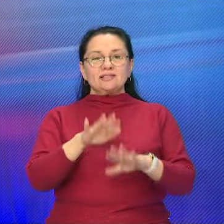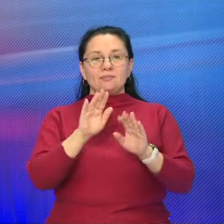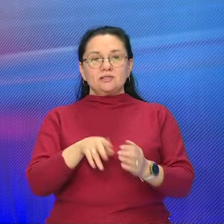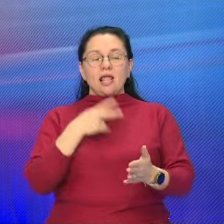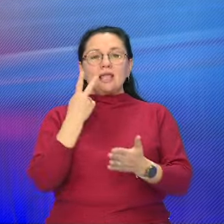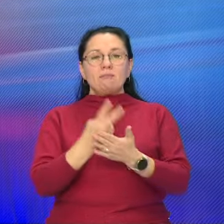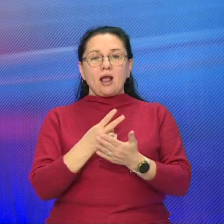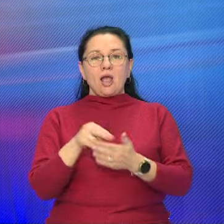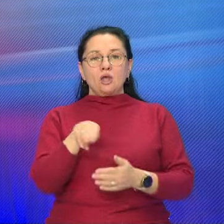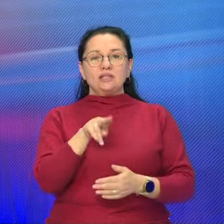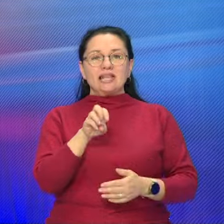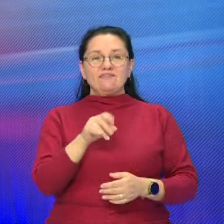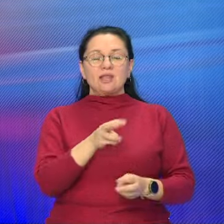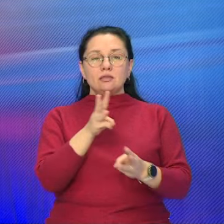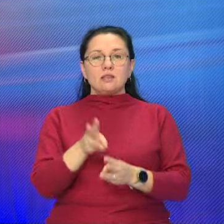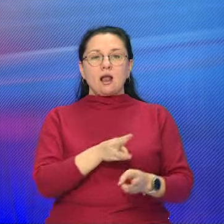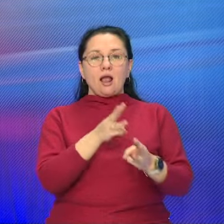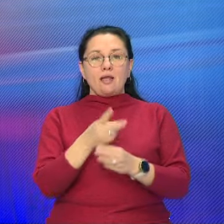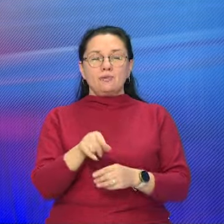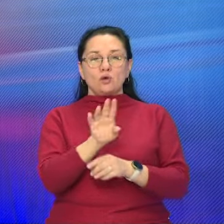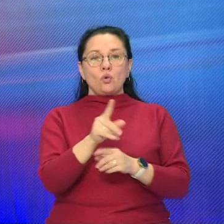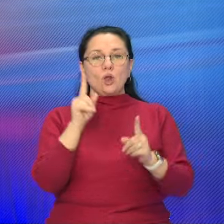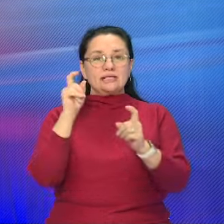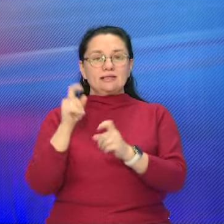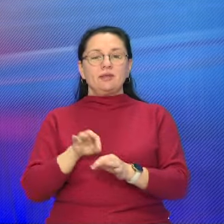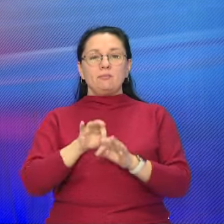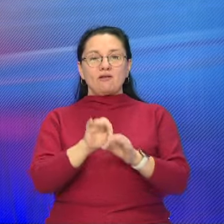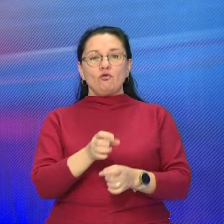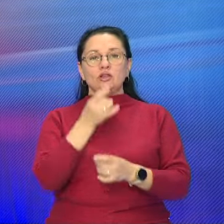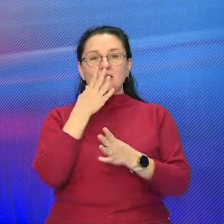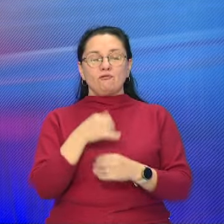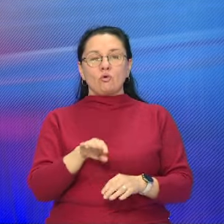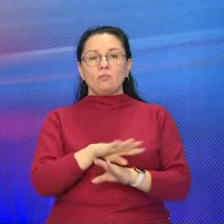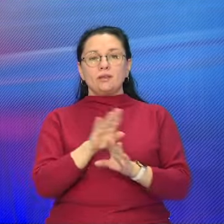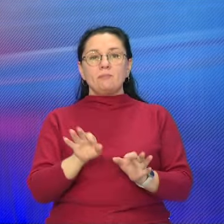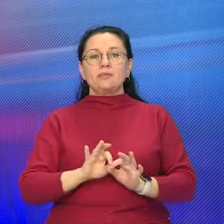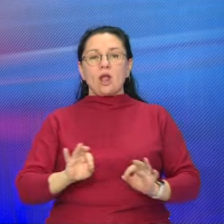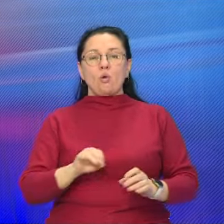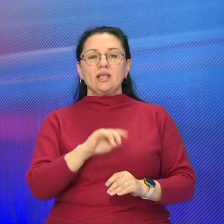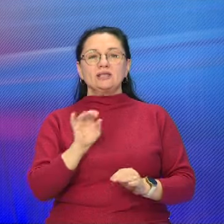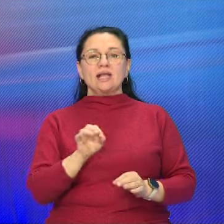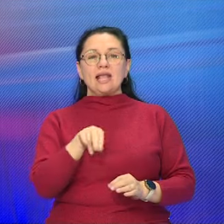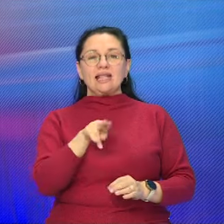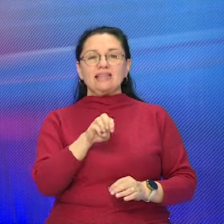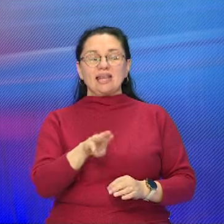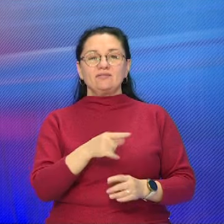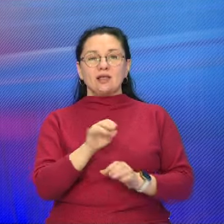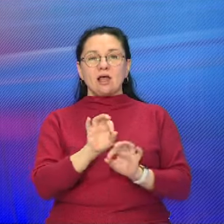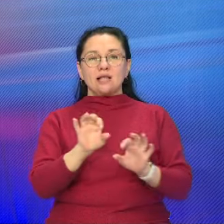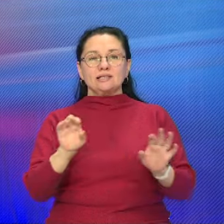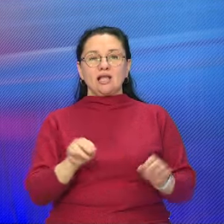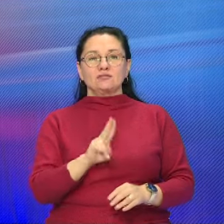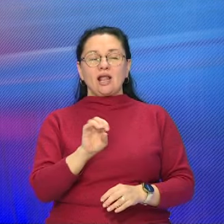майстэрства дрыфта на камеру. Здымкі праходзяць і ў Гродні. Пра відовішчны дрыфтынг і дрыфт-пілотаў раскажа